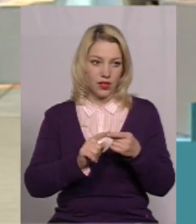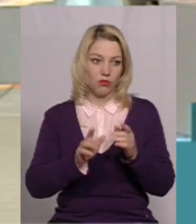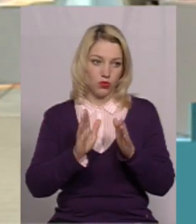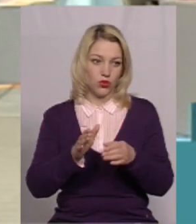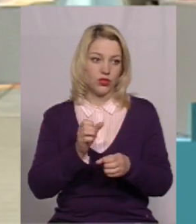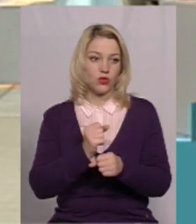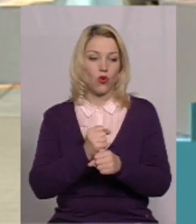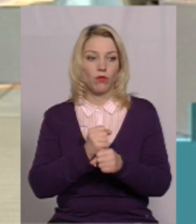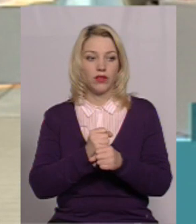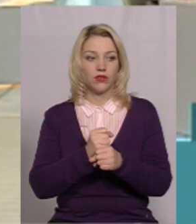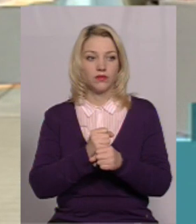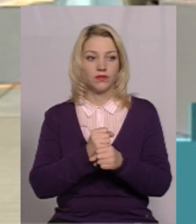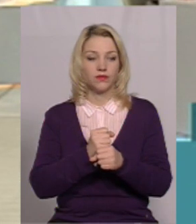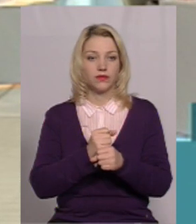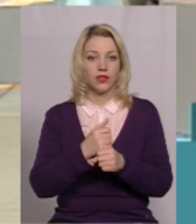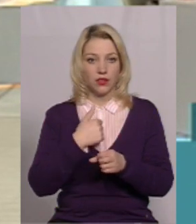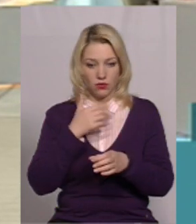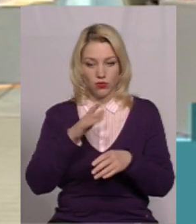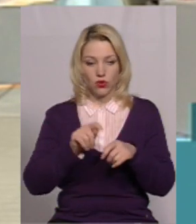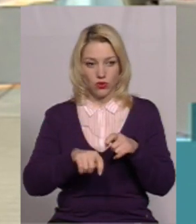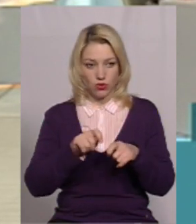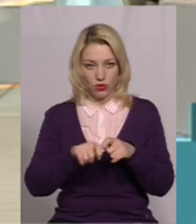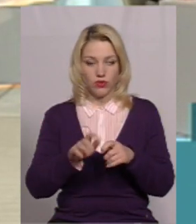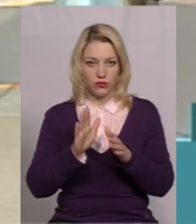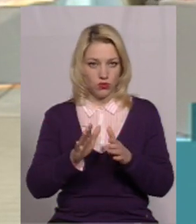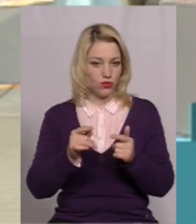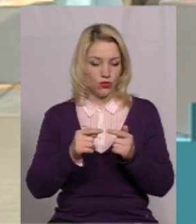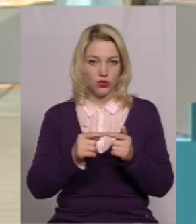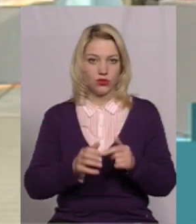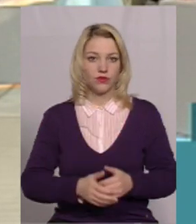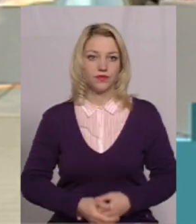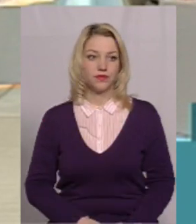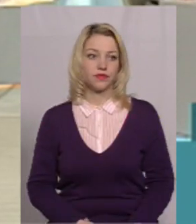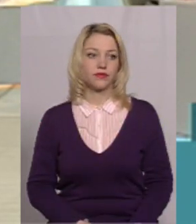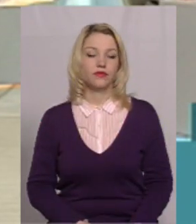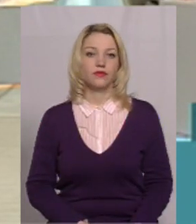це буде зроблено. Ви проконтролюєте це питання. Так. Дякую.